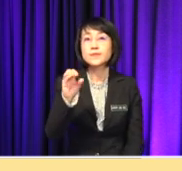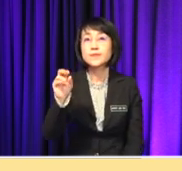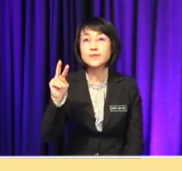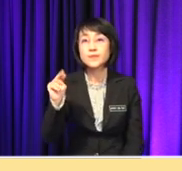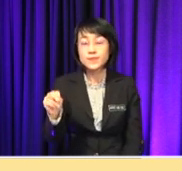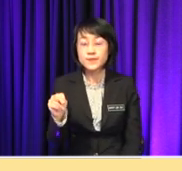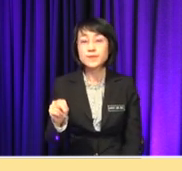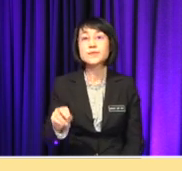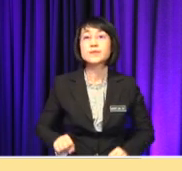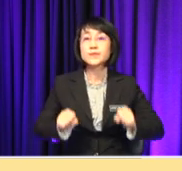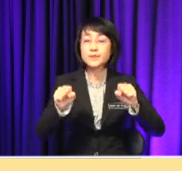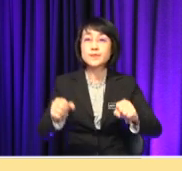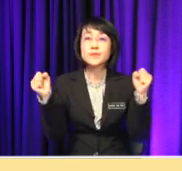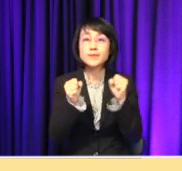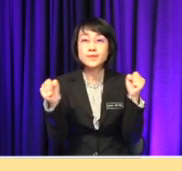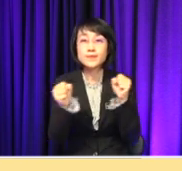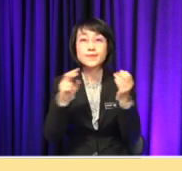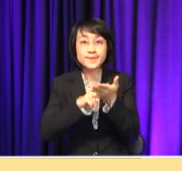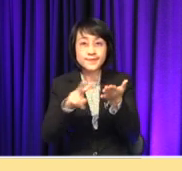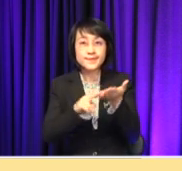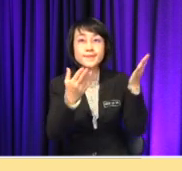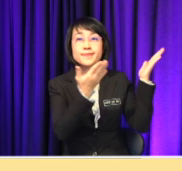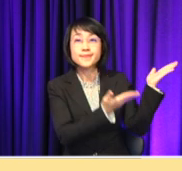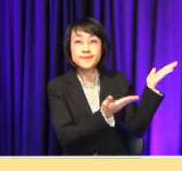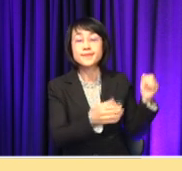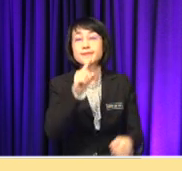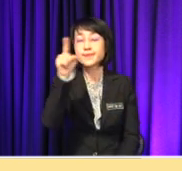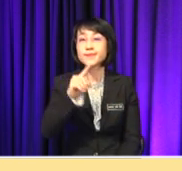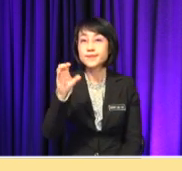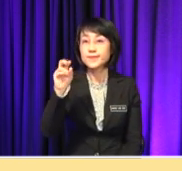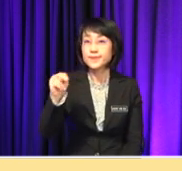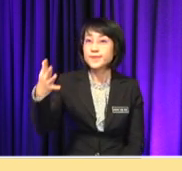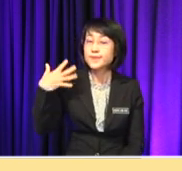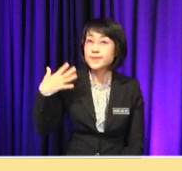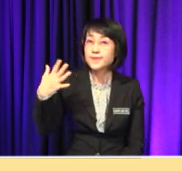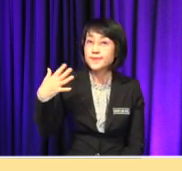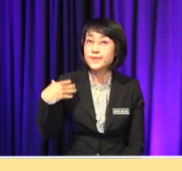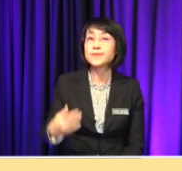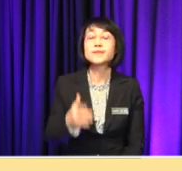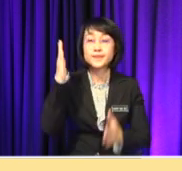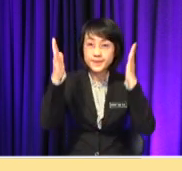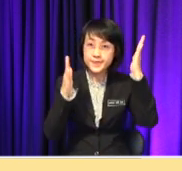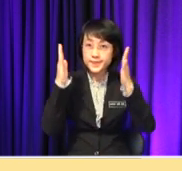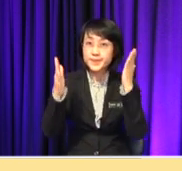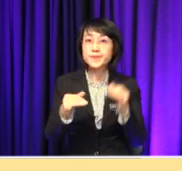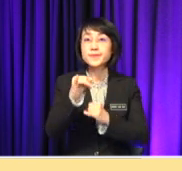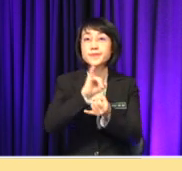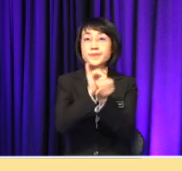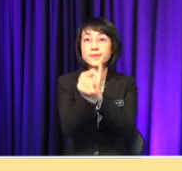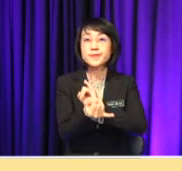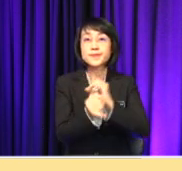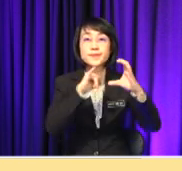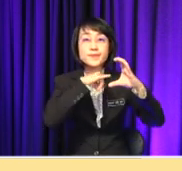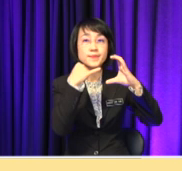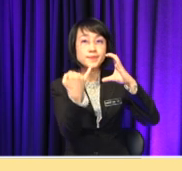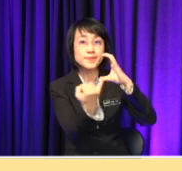British dan iklim Laurentia dan panas ini termasuk negara kita adalah iklim khatulistiwa iklim